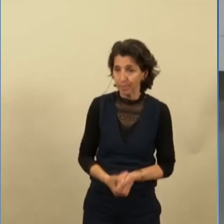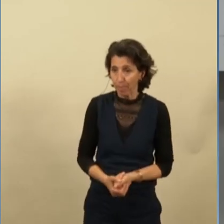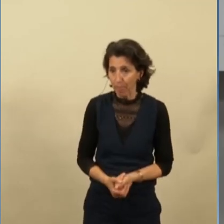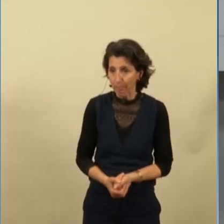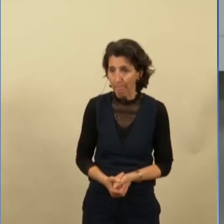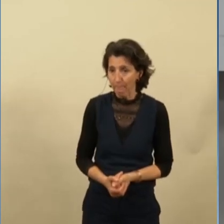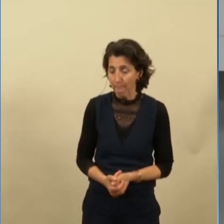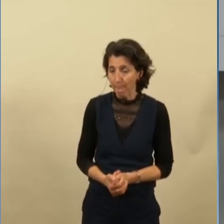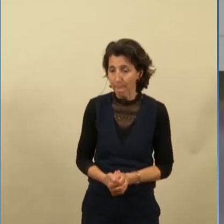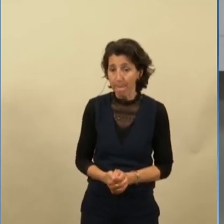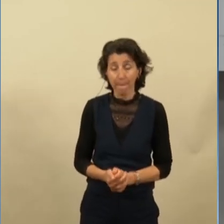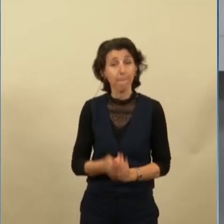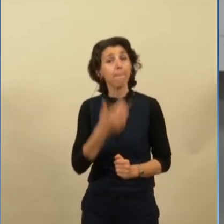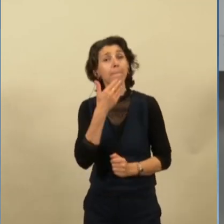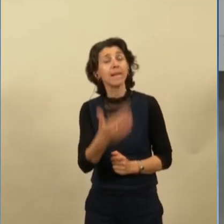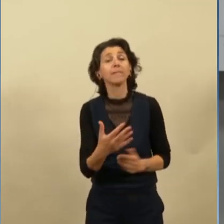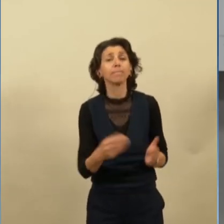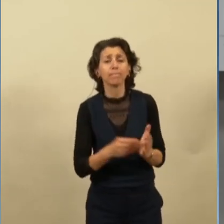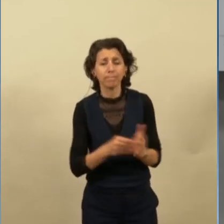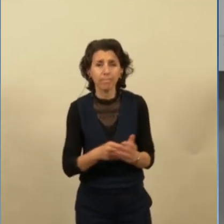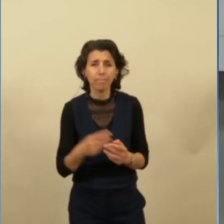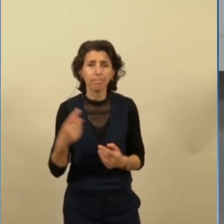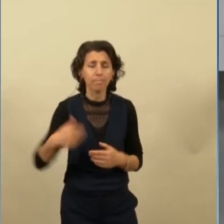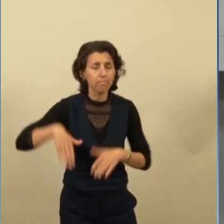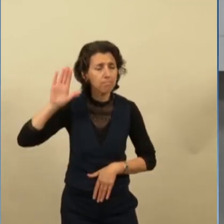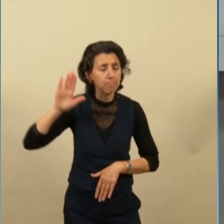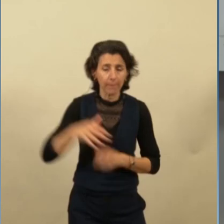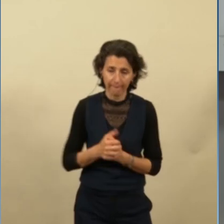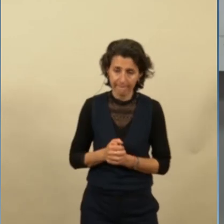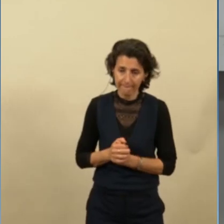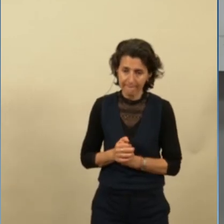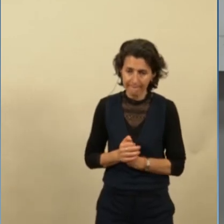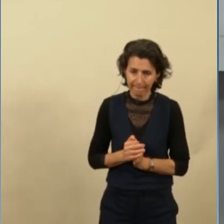merci y a-t-il des demandes de prise de parole oui monsieur fristot